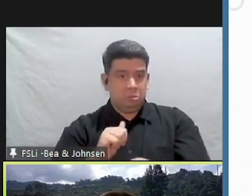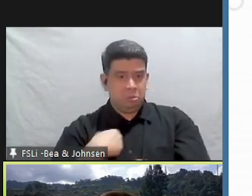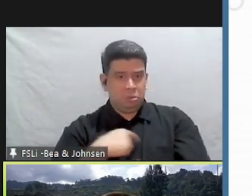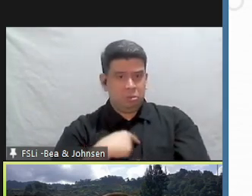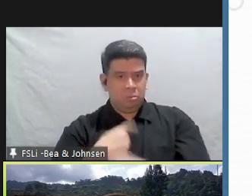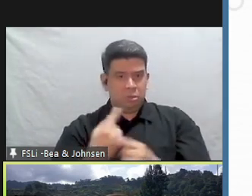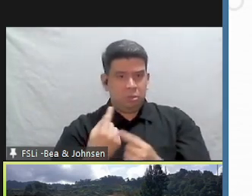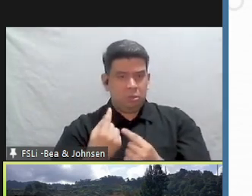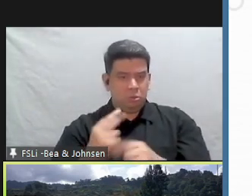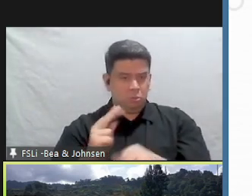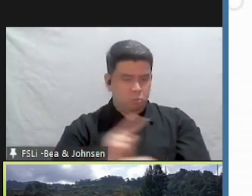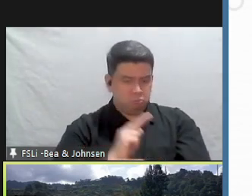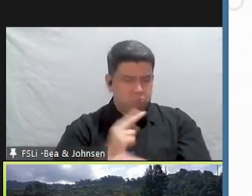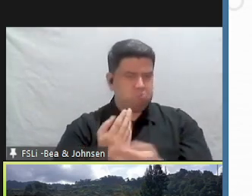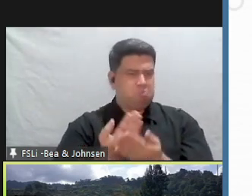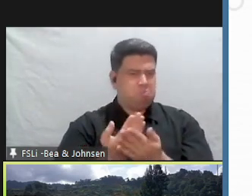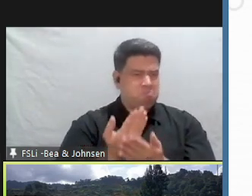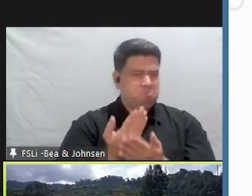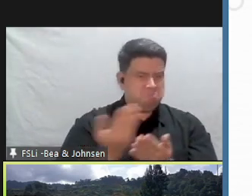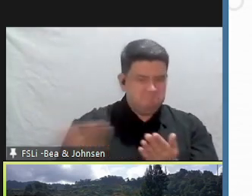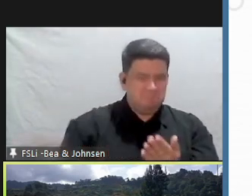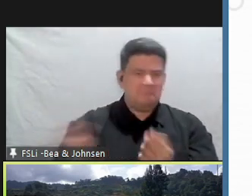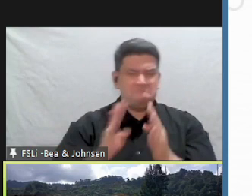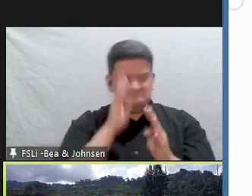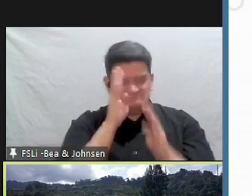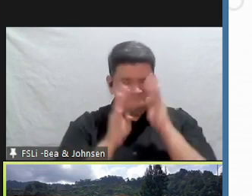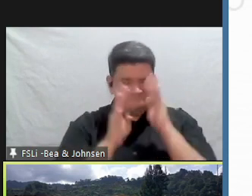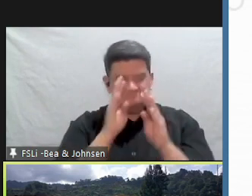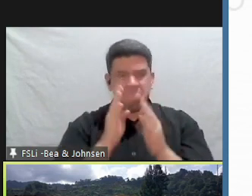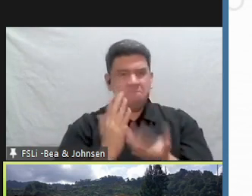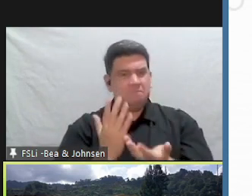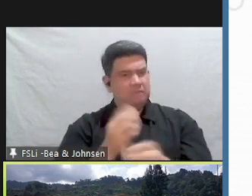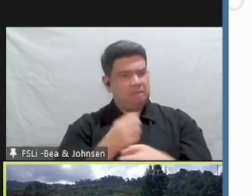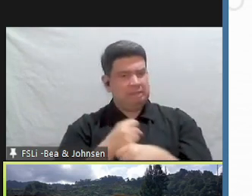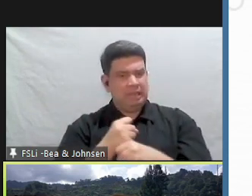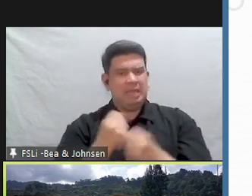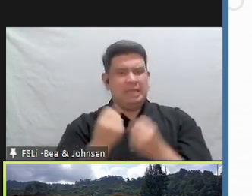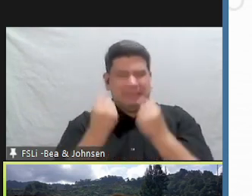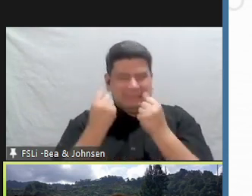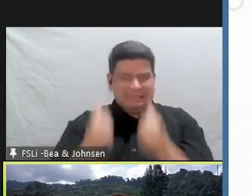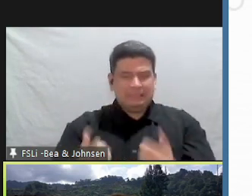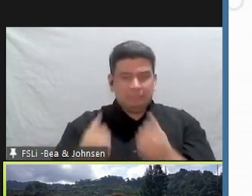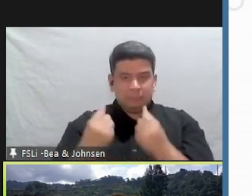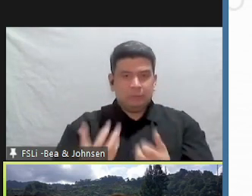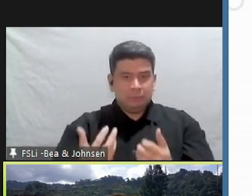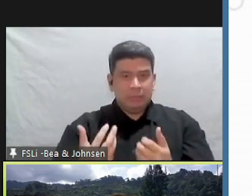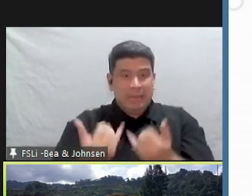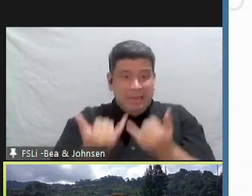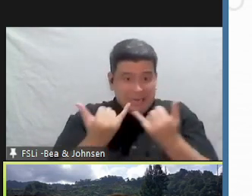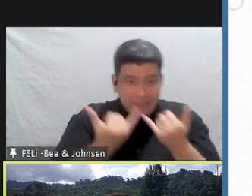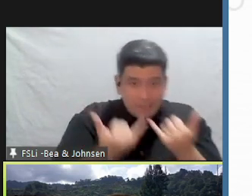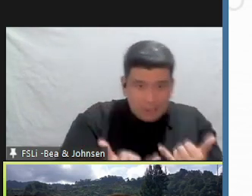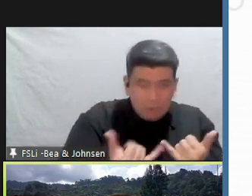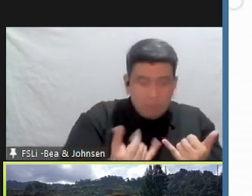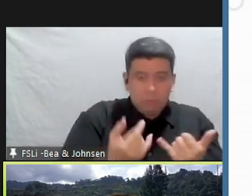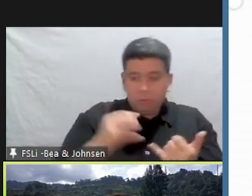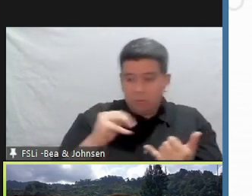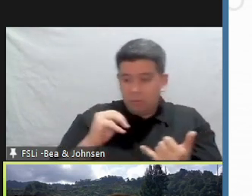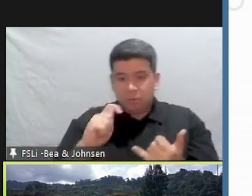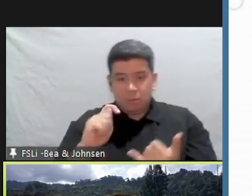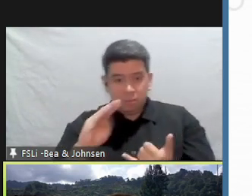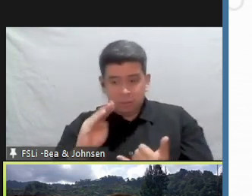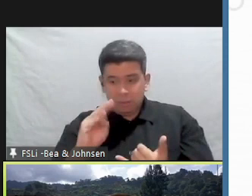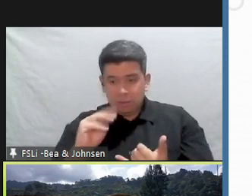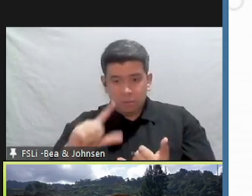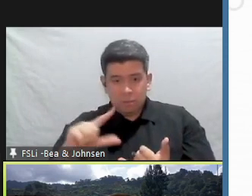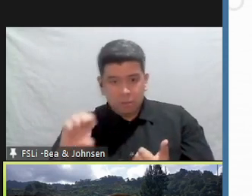haba ng kanyang speech para ipaalam sa grupo ng yung kanyang saba ng loob. And